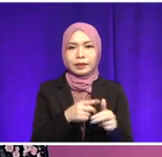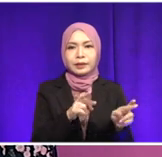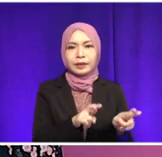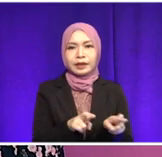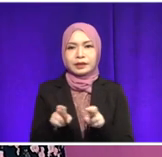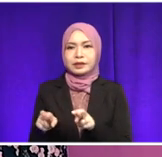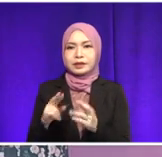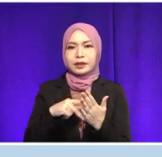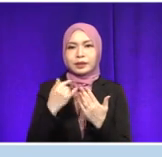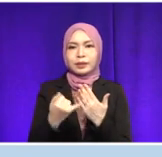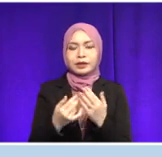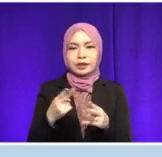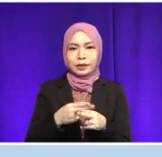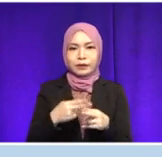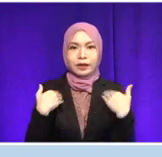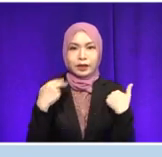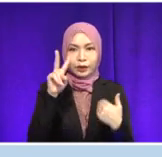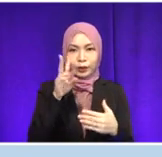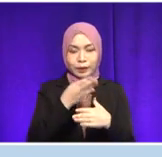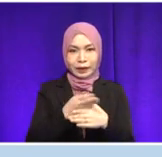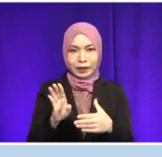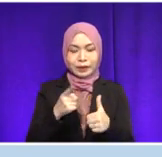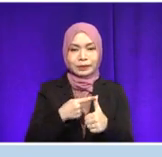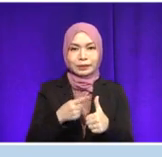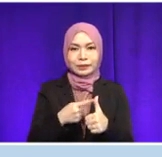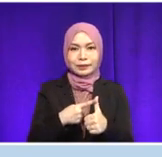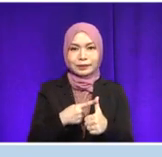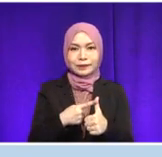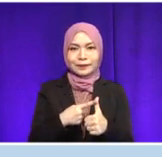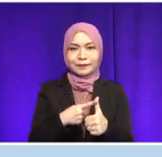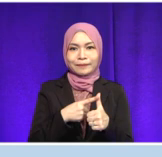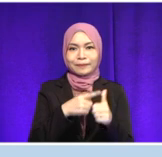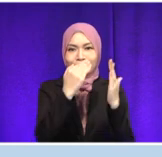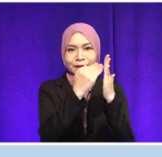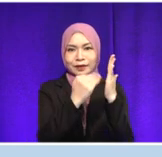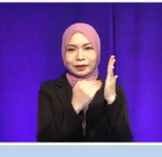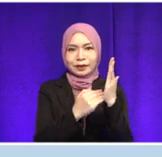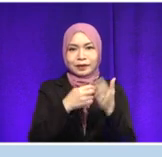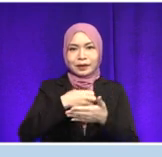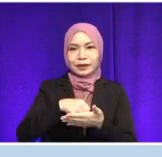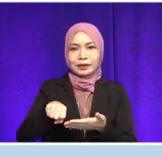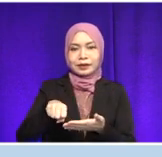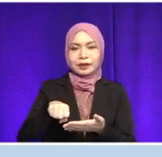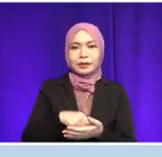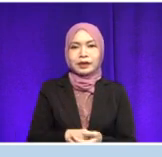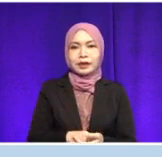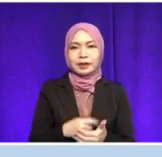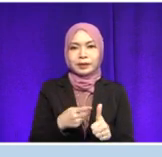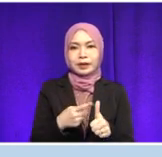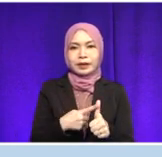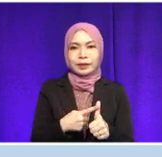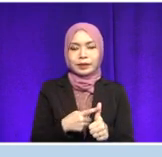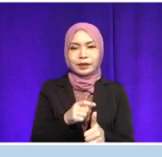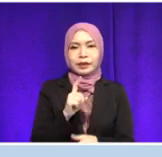Aduh bahagian di mana yang bahagia pertama kita kenapa ciri-ciri pertimbangan utama Oke Di